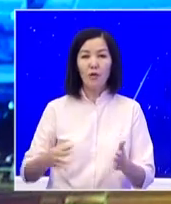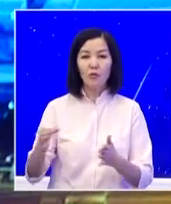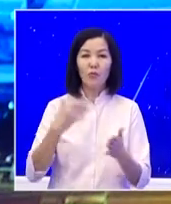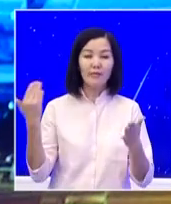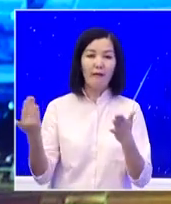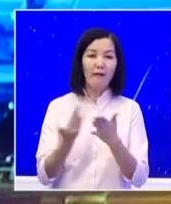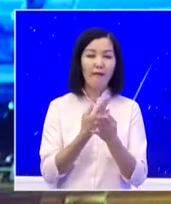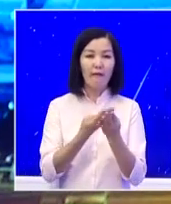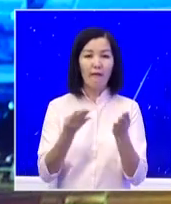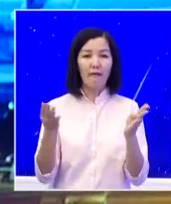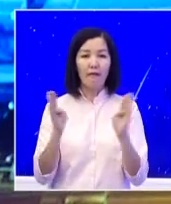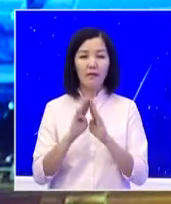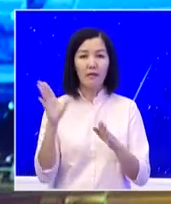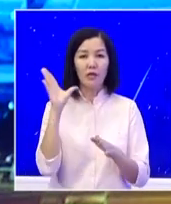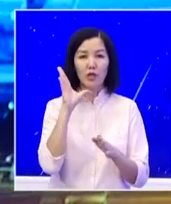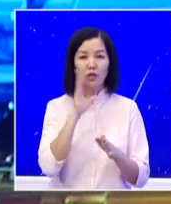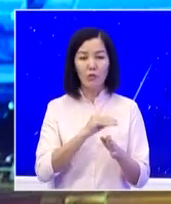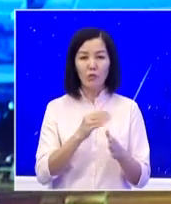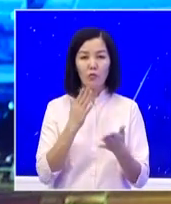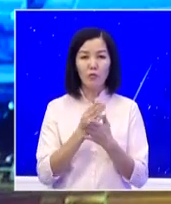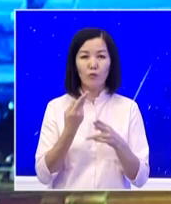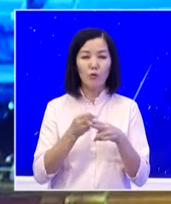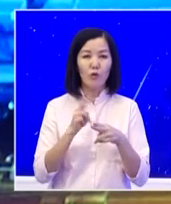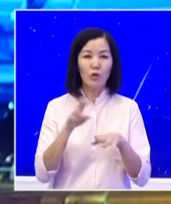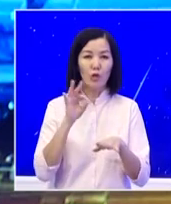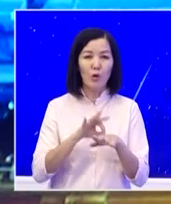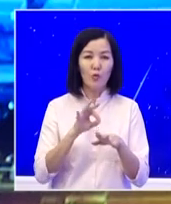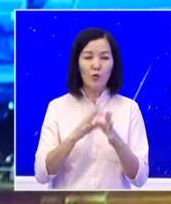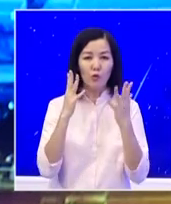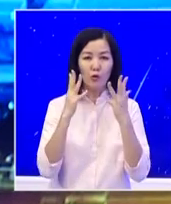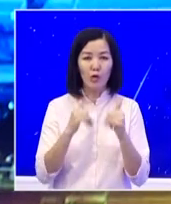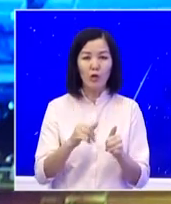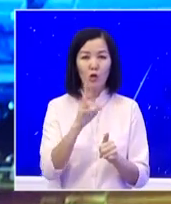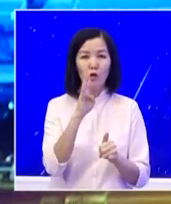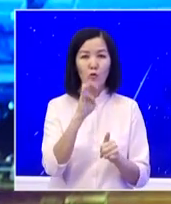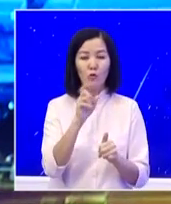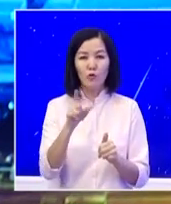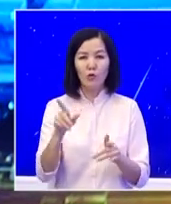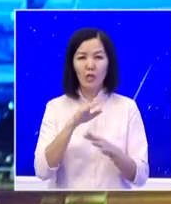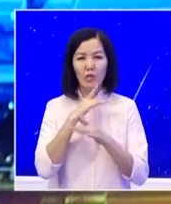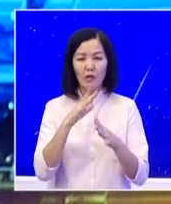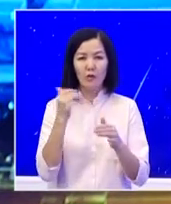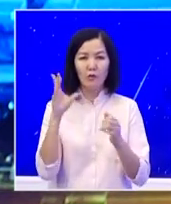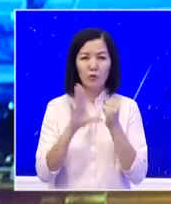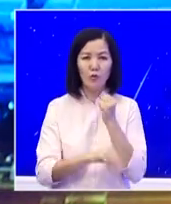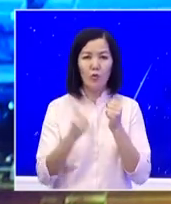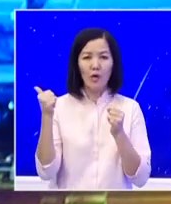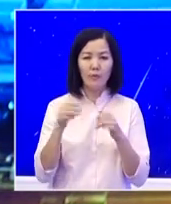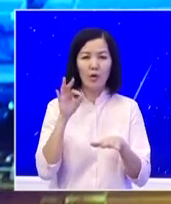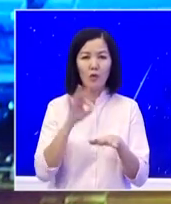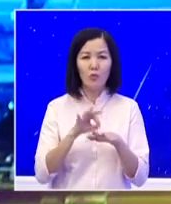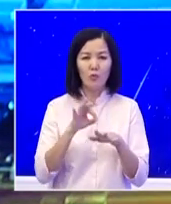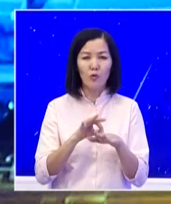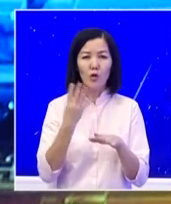Облыс қайта карантинге жабылуы мүмкін. Өйткені өңірде індет жұқтырғандар саны 400-ден асқан. Ал соңғы аптада аурудың өсу